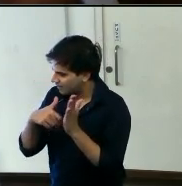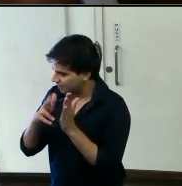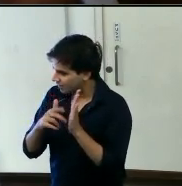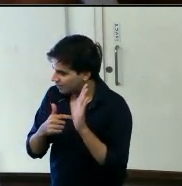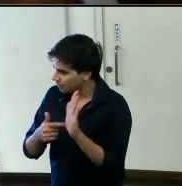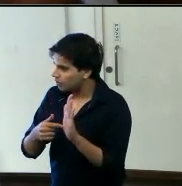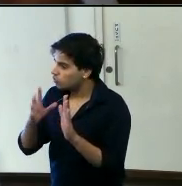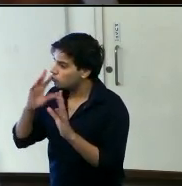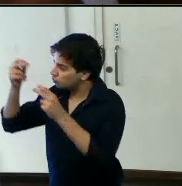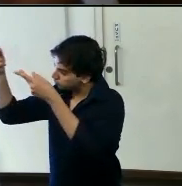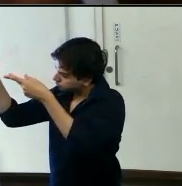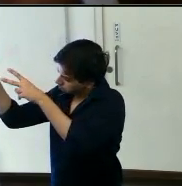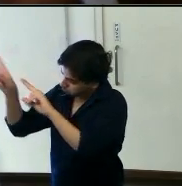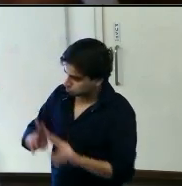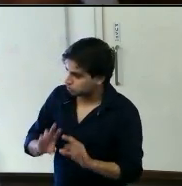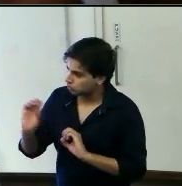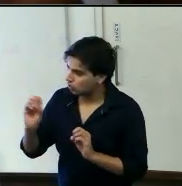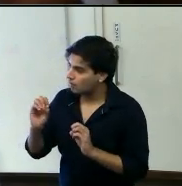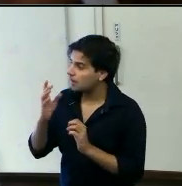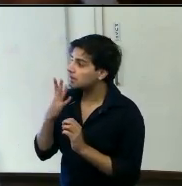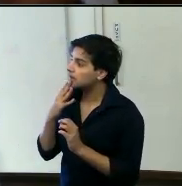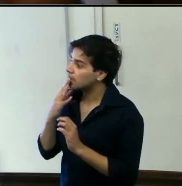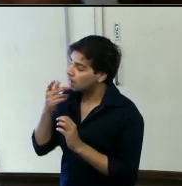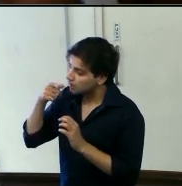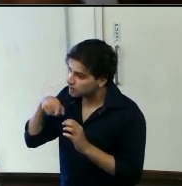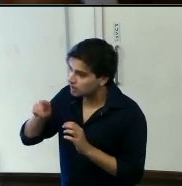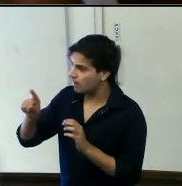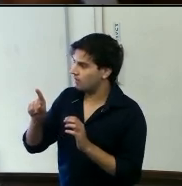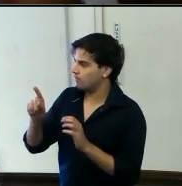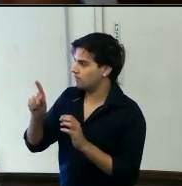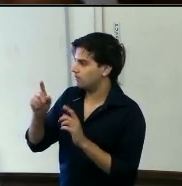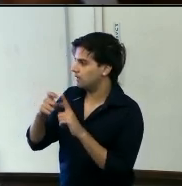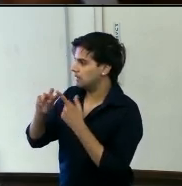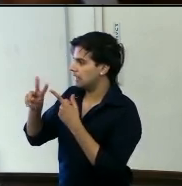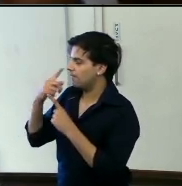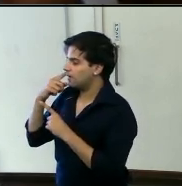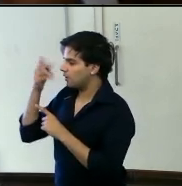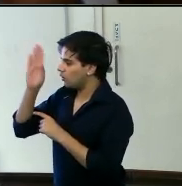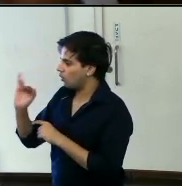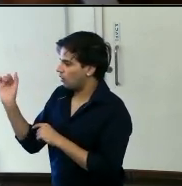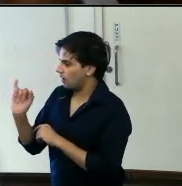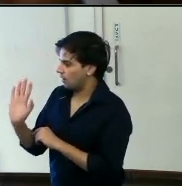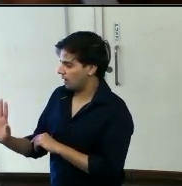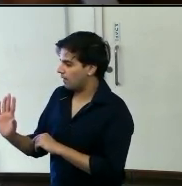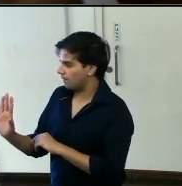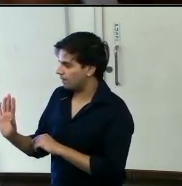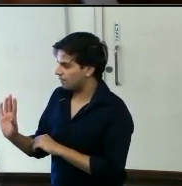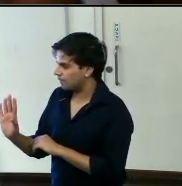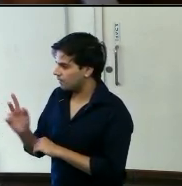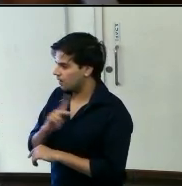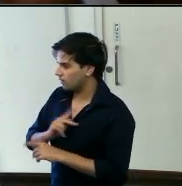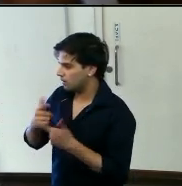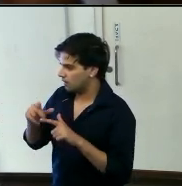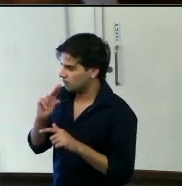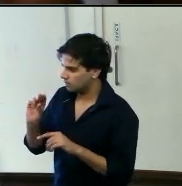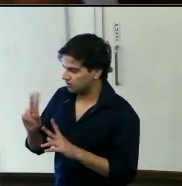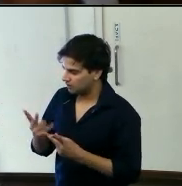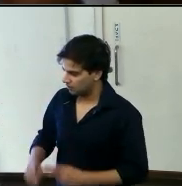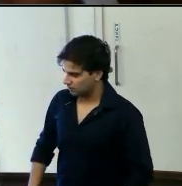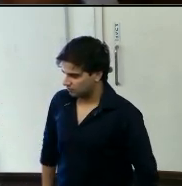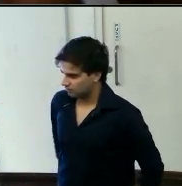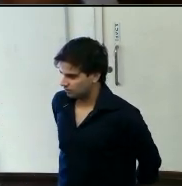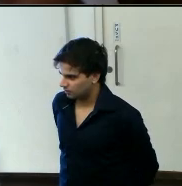ನಾಟ್ ಇಂಟರ್ಪ್ರಿಟೇಷನ್, ಬಟ್ ದ ಕಲರ್ಸ್ ದೆಮ್ಸೆಲ್ಸ್ ಆರ್ ದೇವೀಸ್ ಅಂತ. ಸೊ ಅದನ್ನು ಅವರು ಇನ್ಕಾರ್ಪೊರೇಟ್ ಮಾಡಿದಾಗ